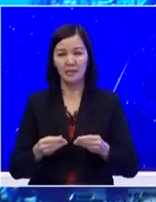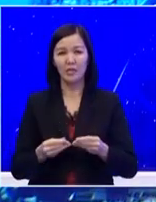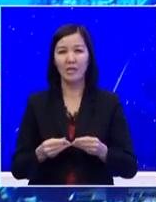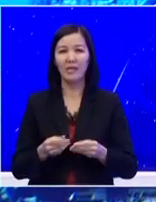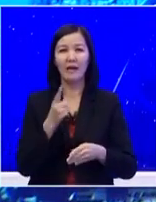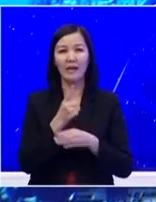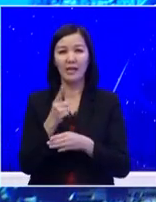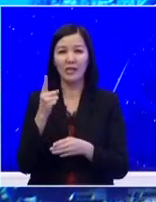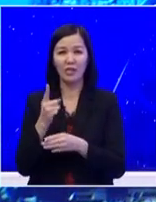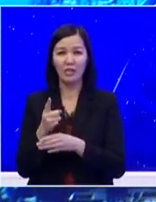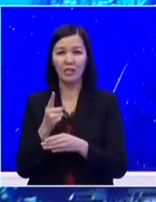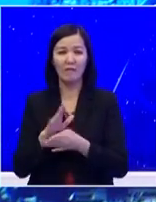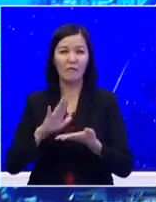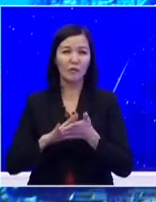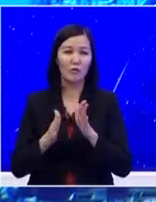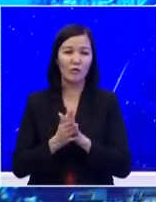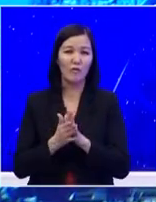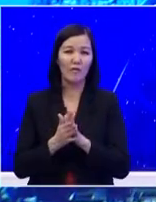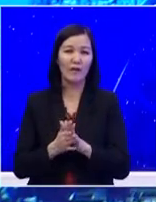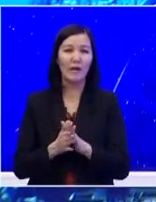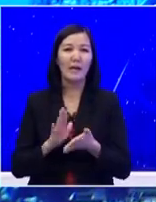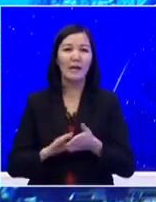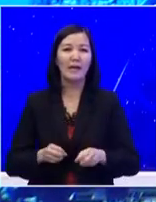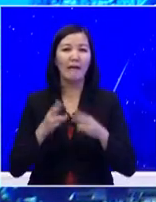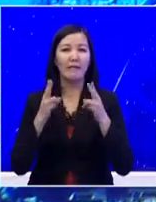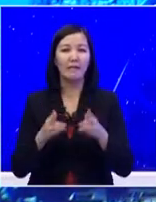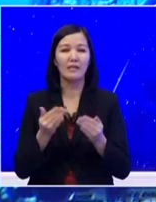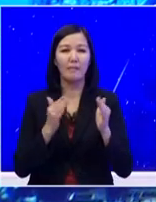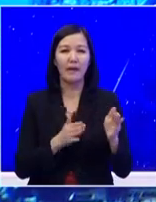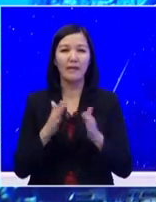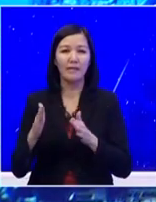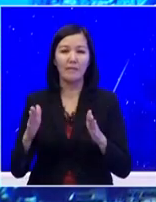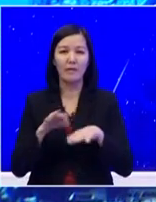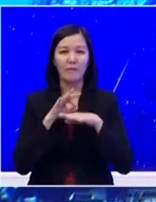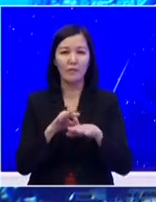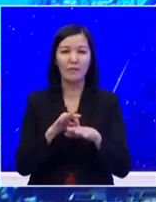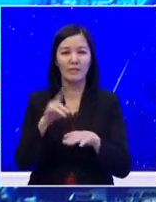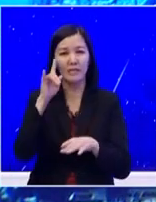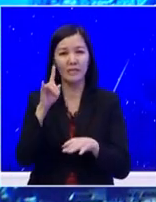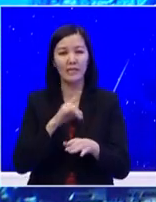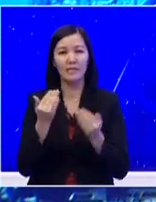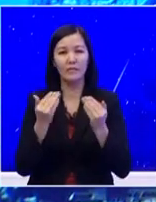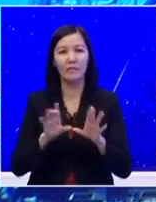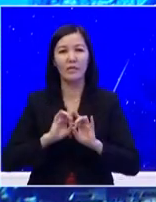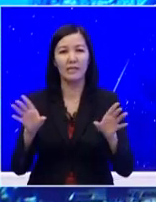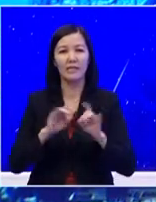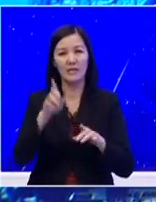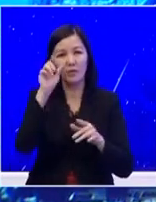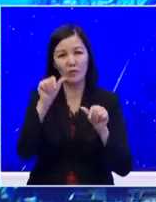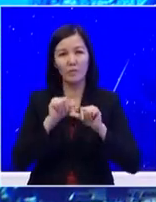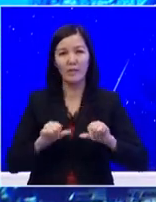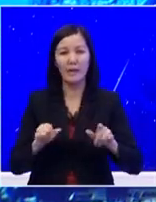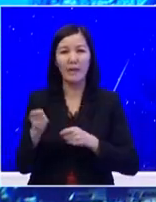Смягчение ограничительных мер в условиях карантина поэтапно вводится в Казахстане. Об этом рассказали на очередном заседании Государственной комиссии